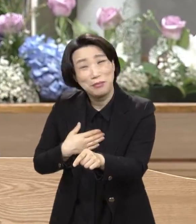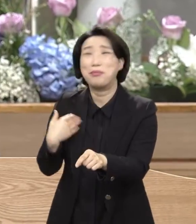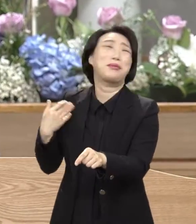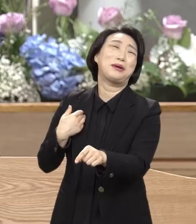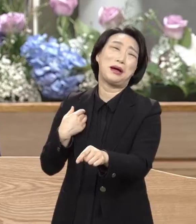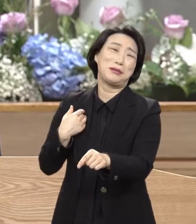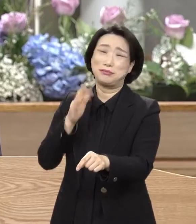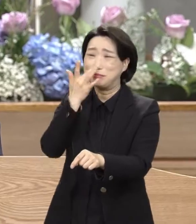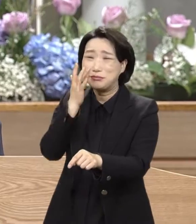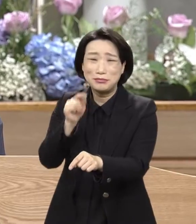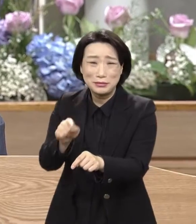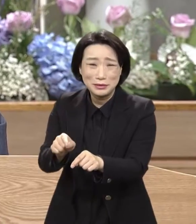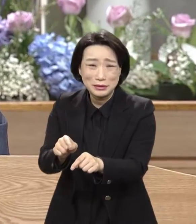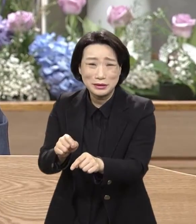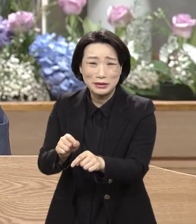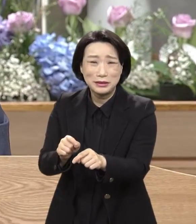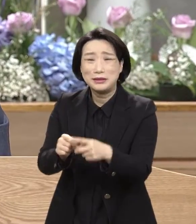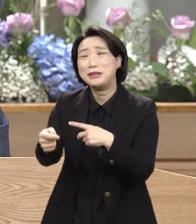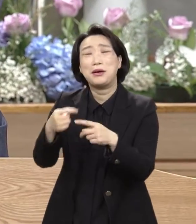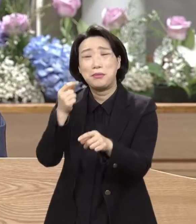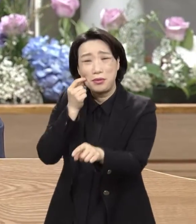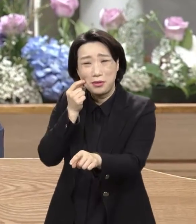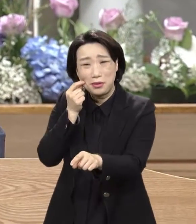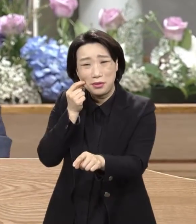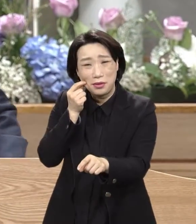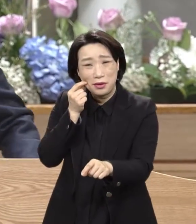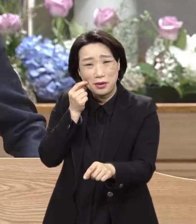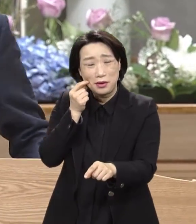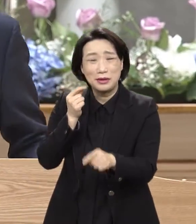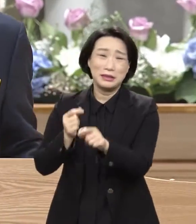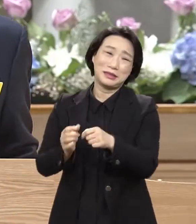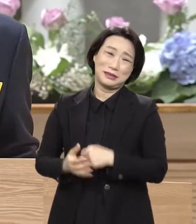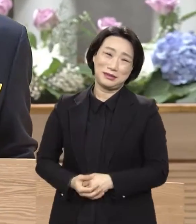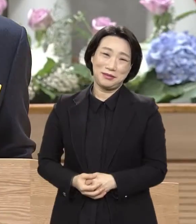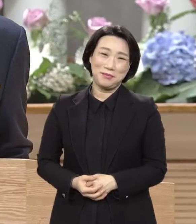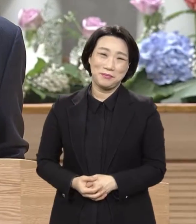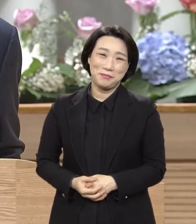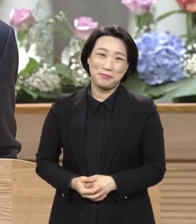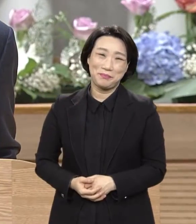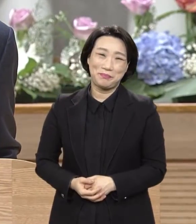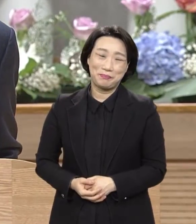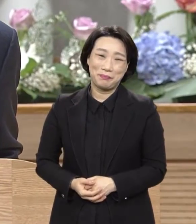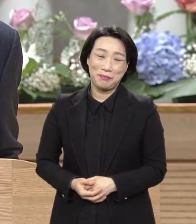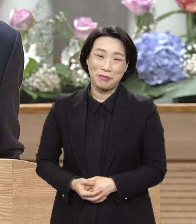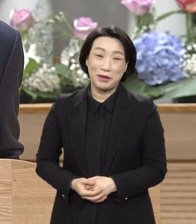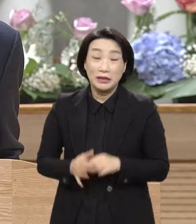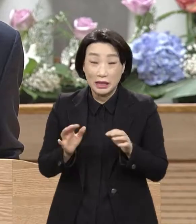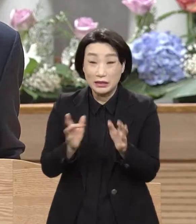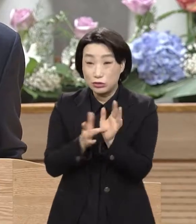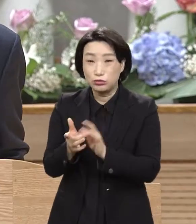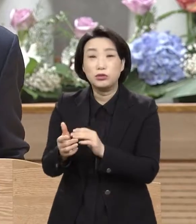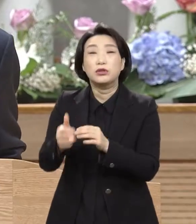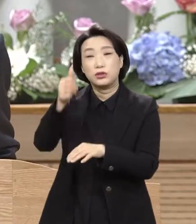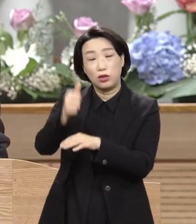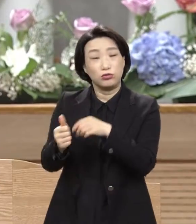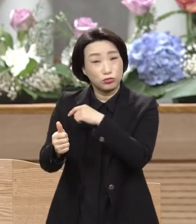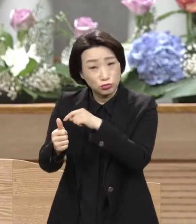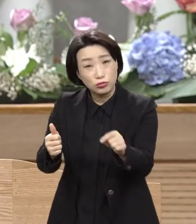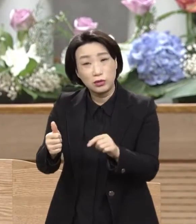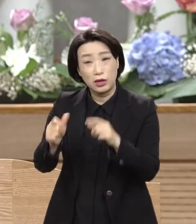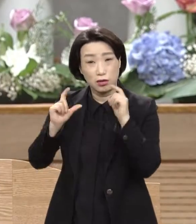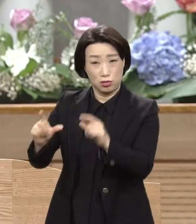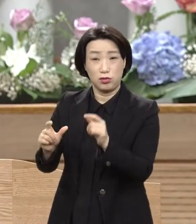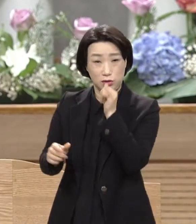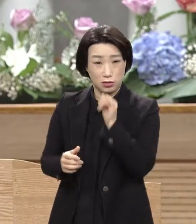소리를 알아들을 수 있는 그런 귀가 있는가? 그렇게 예수 죽이잖아요.